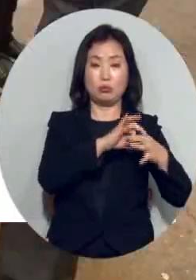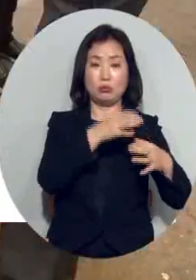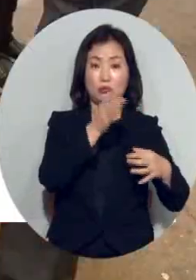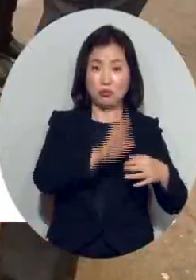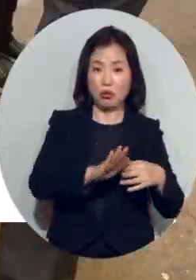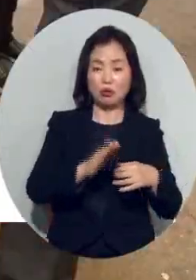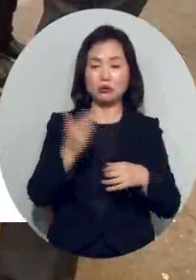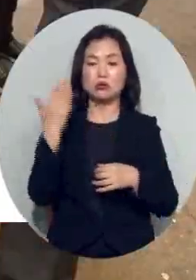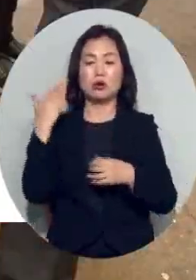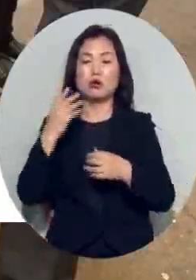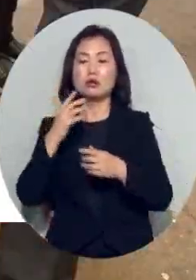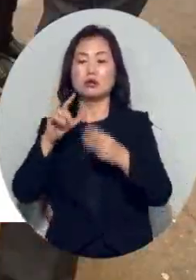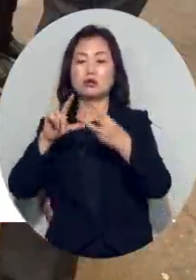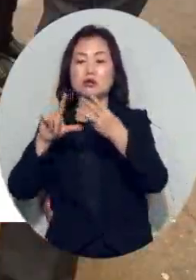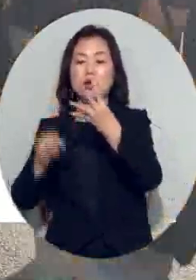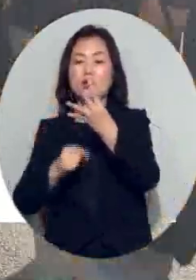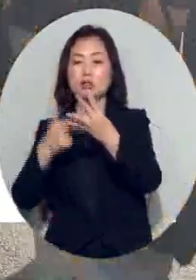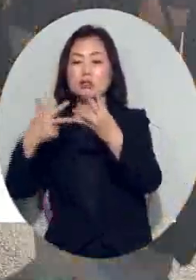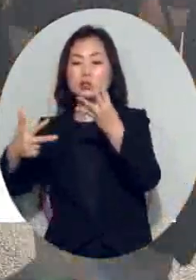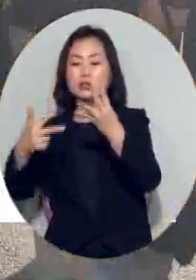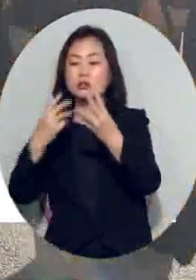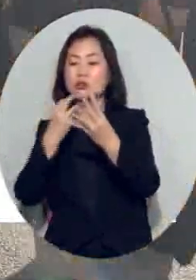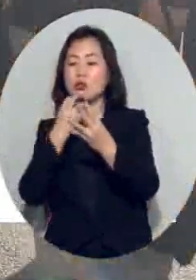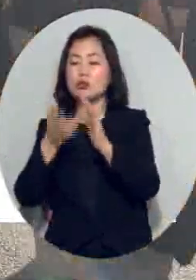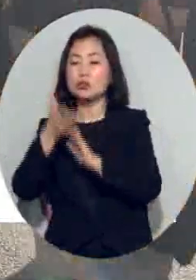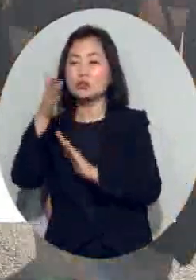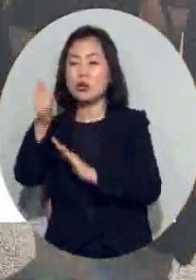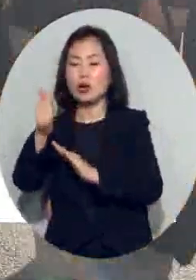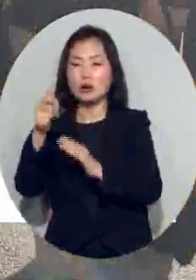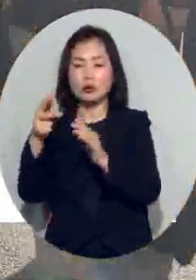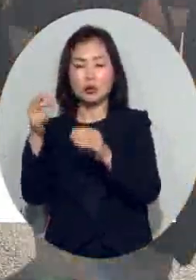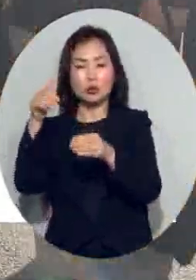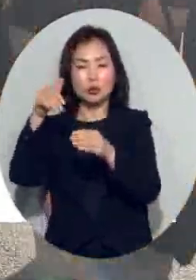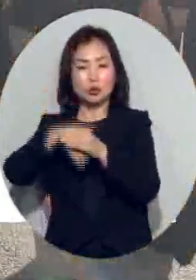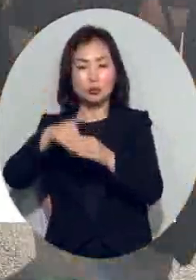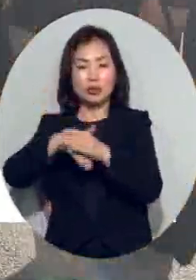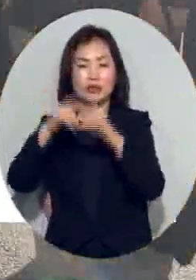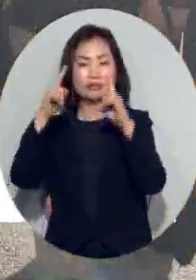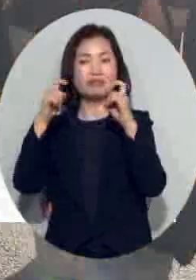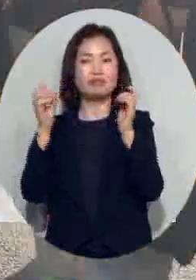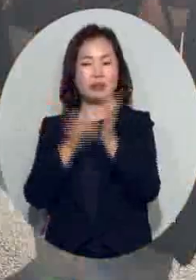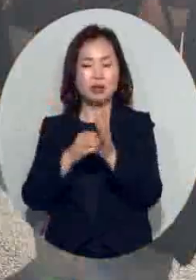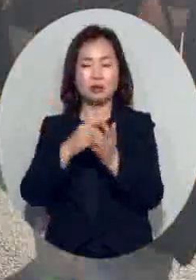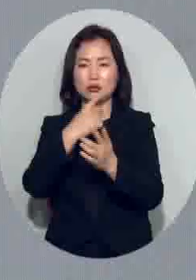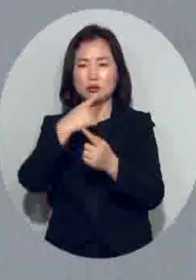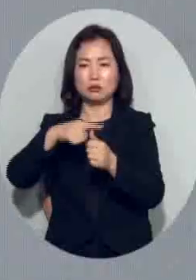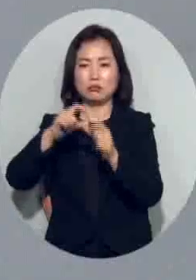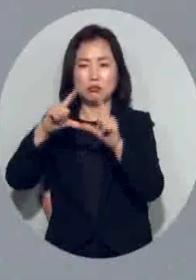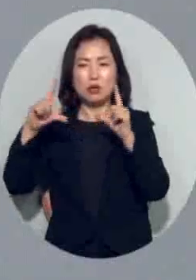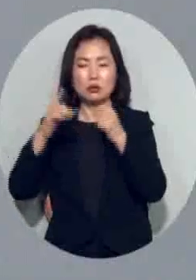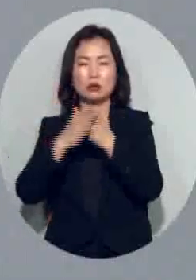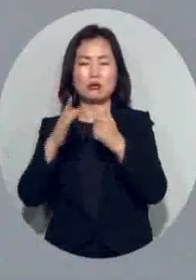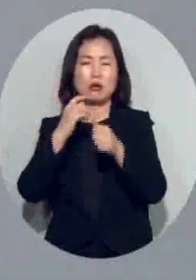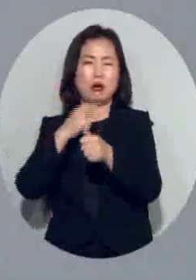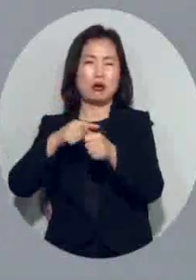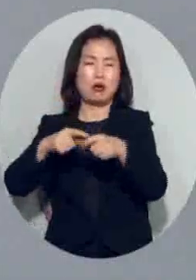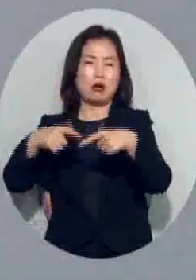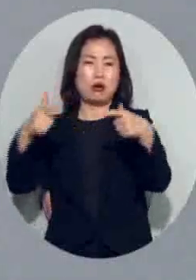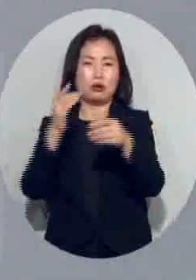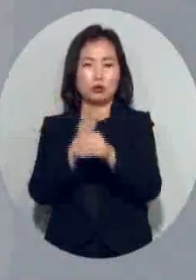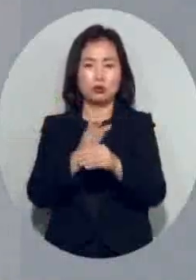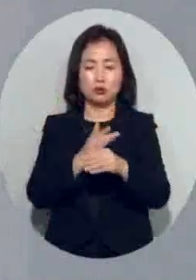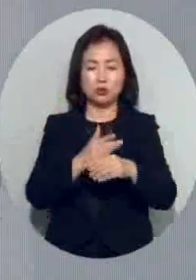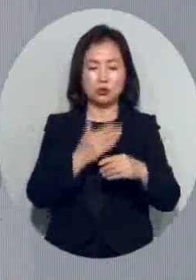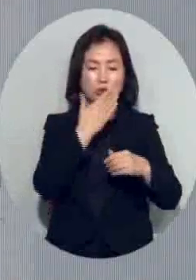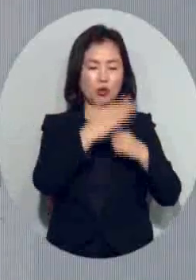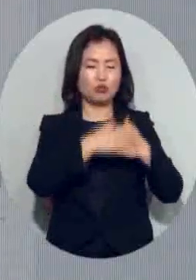지난 4월 7일 서울시장 보궐선거에 투표 인정을 해 논란에 휩싸였습니다 지역 유권자를